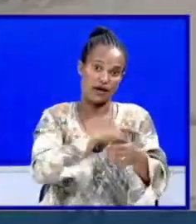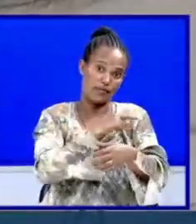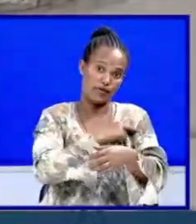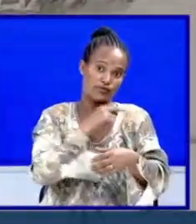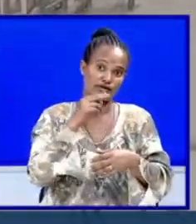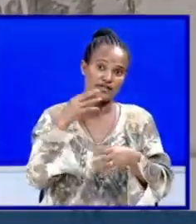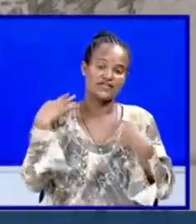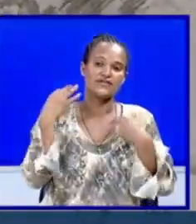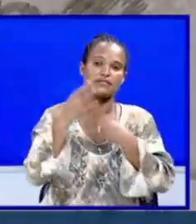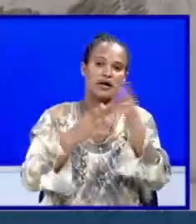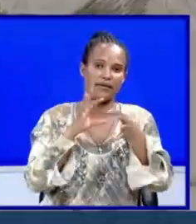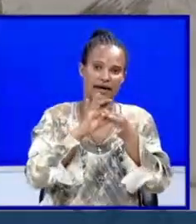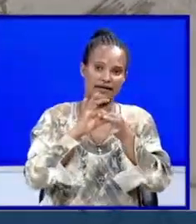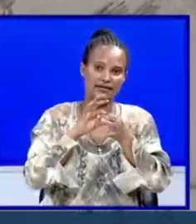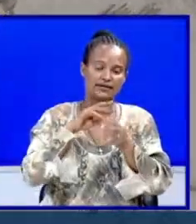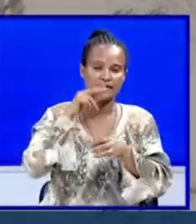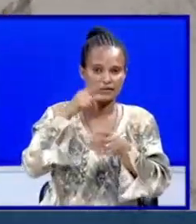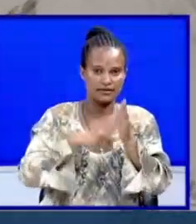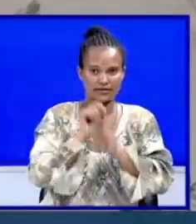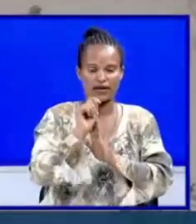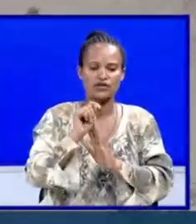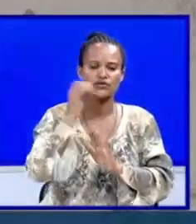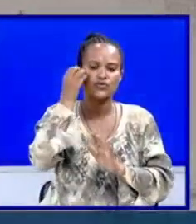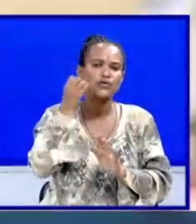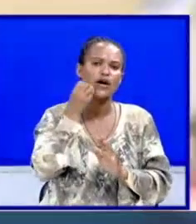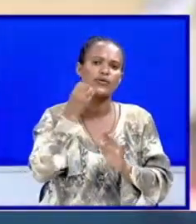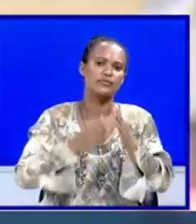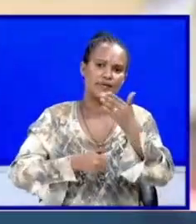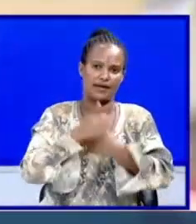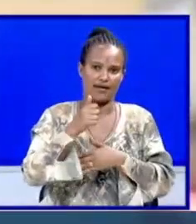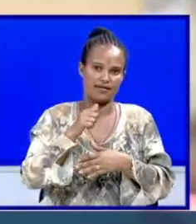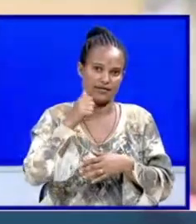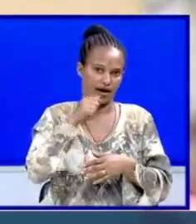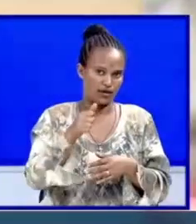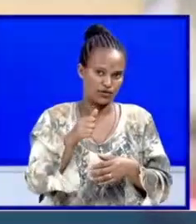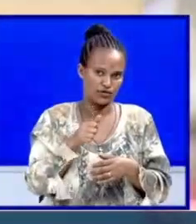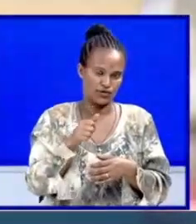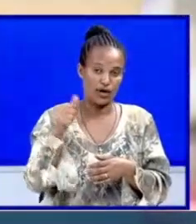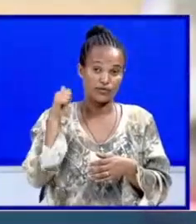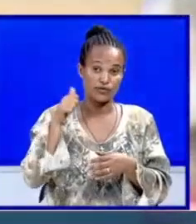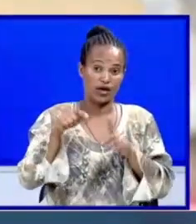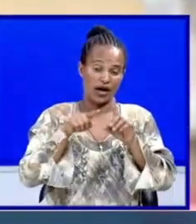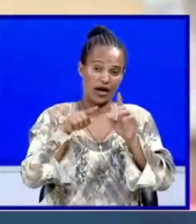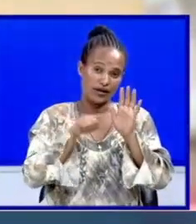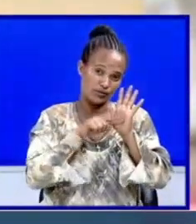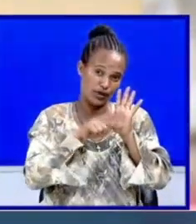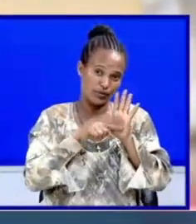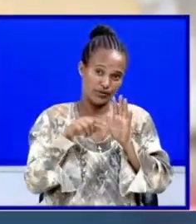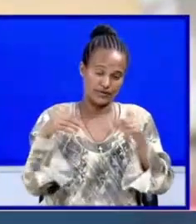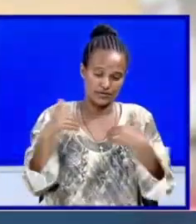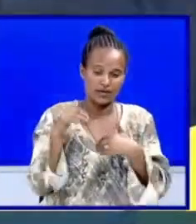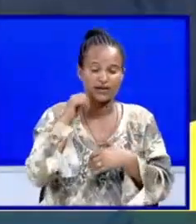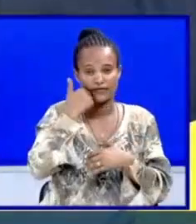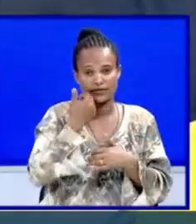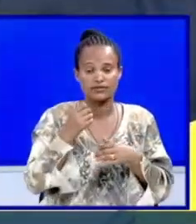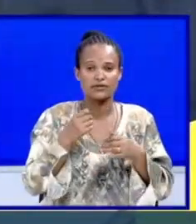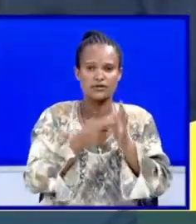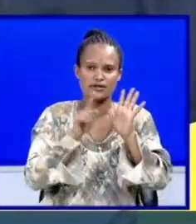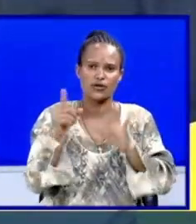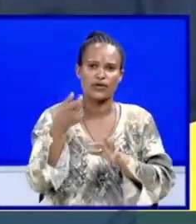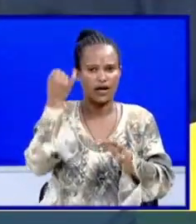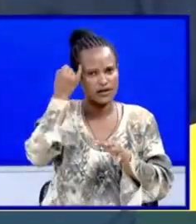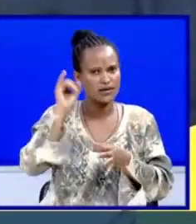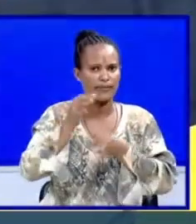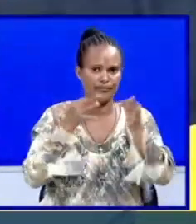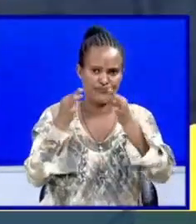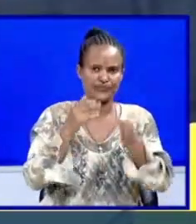ሲቪክ ማሕበራትን ትግራይ ብፍላይ ፆታዊ ምጥቃዕቲ ዝተፈፀመን ኣንስትዮ ካብ ድሑር ኣሉታዊ ፅልዋን ስግኣትን ናፃ ኮይነን ሓሳብን ክገልፃ